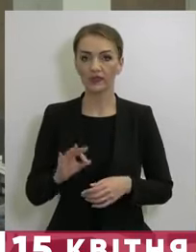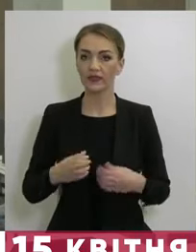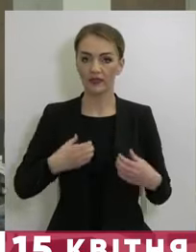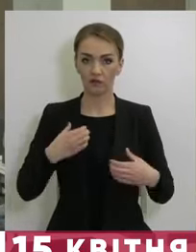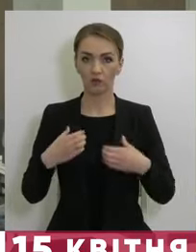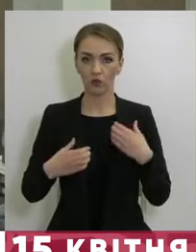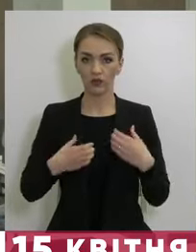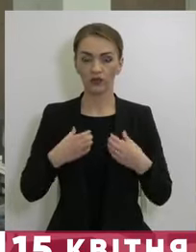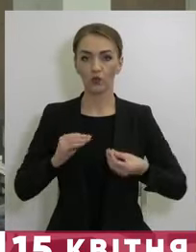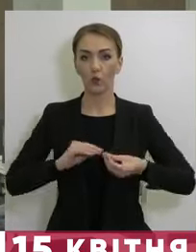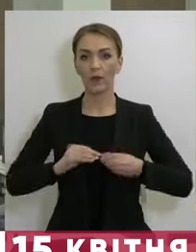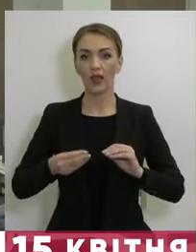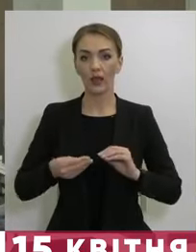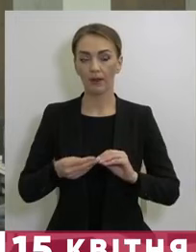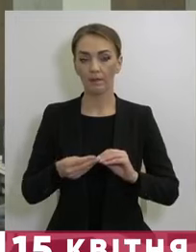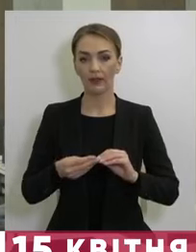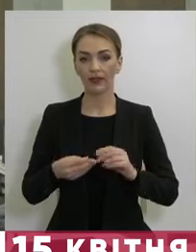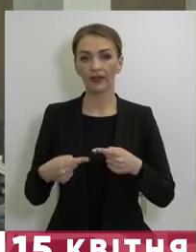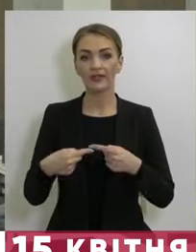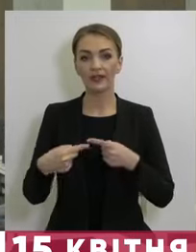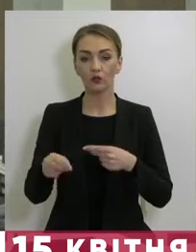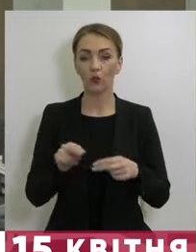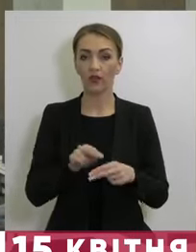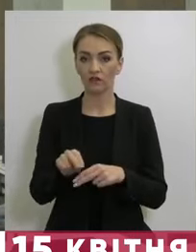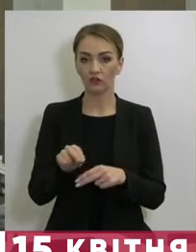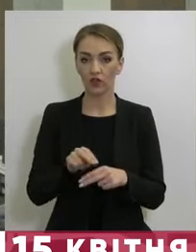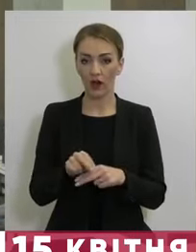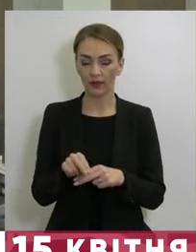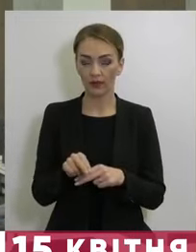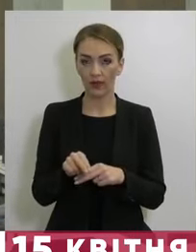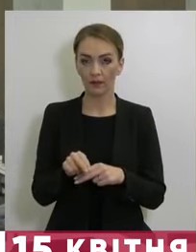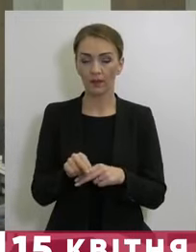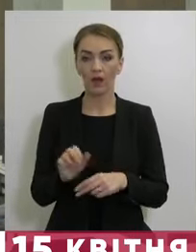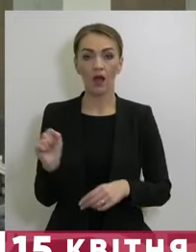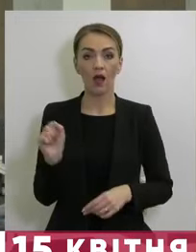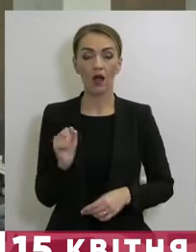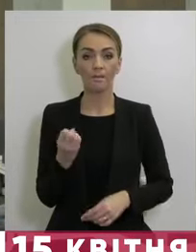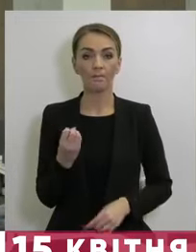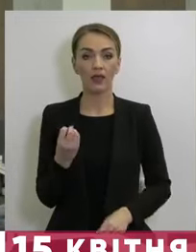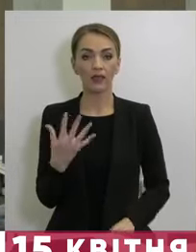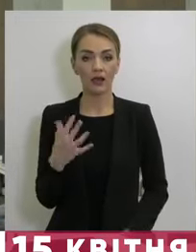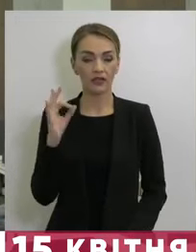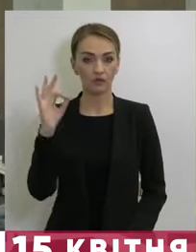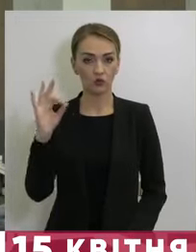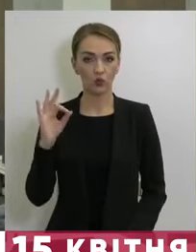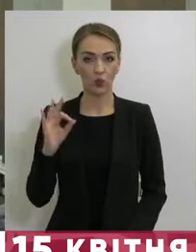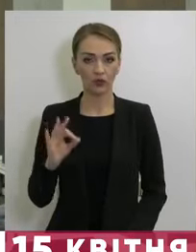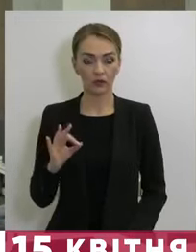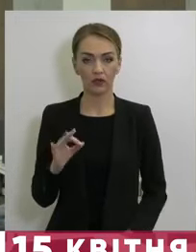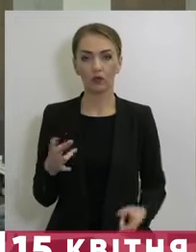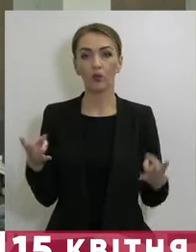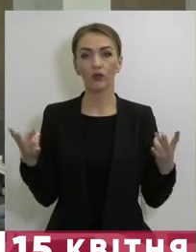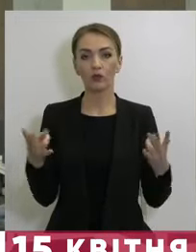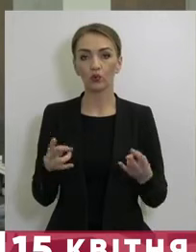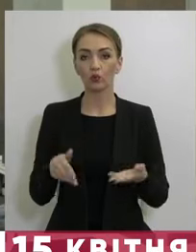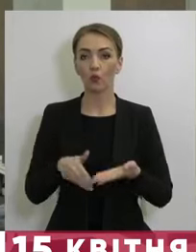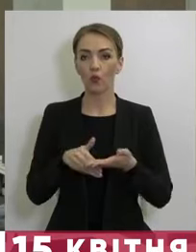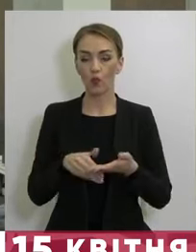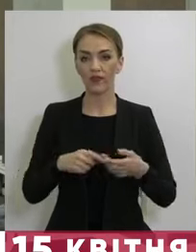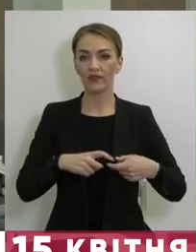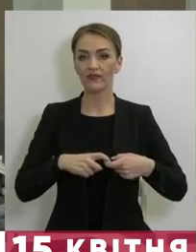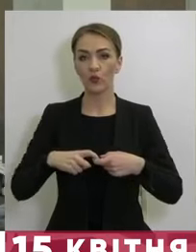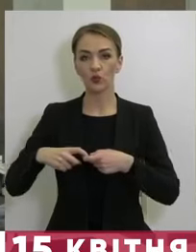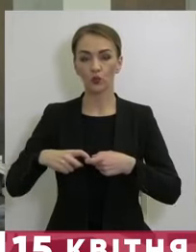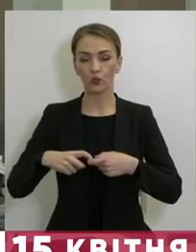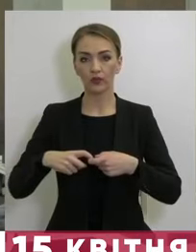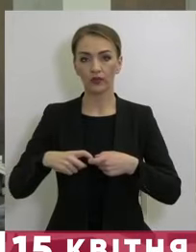стривожені проблемами дистанційного навчання, а 15% потребують допомоги у зв'язку